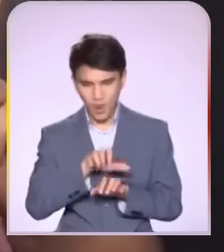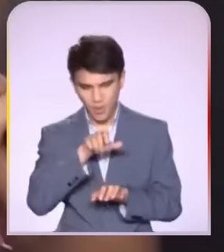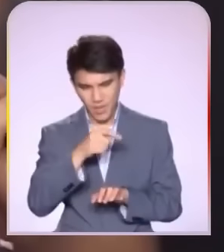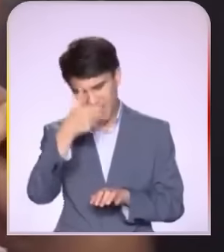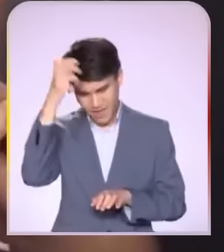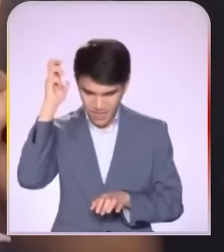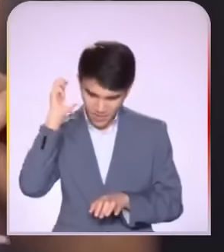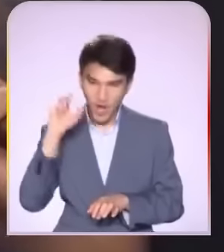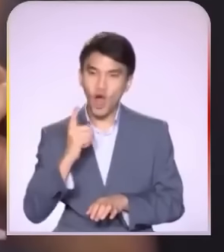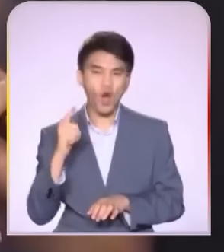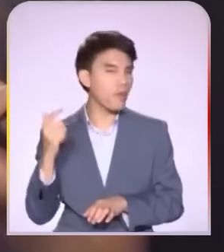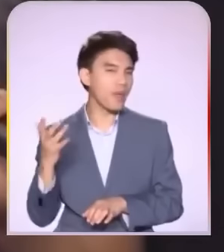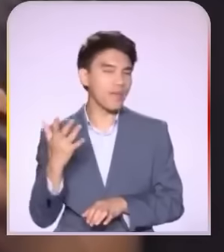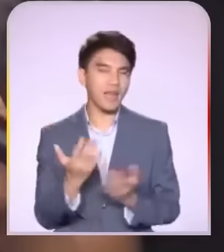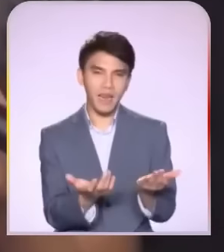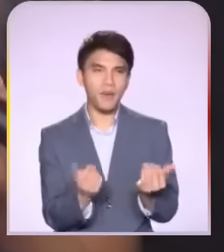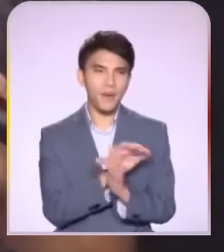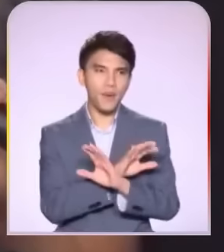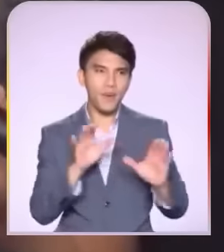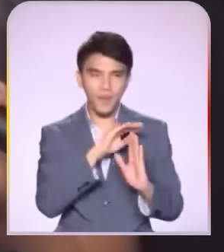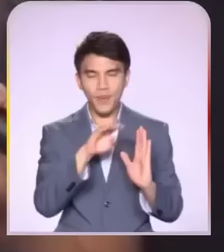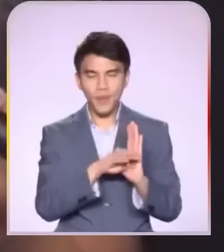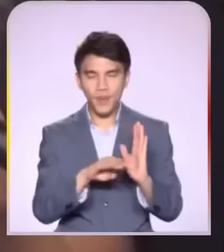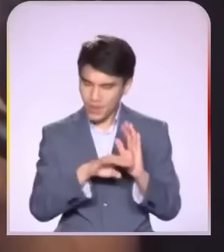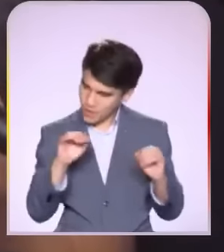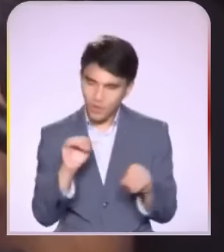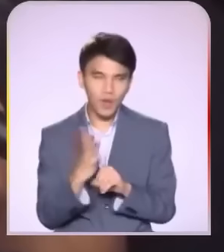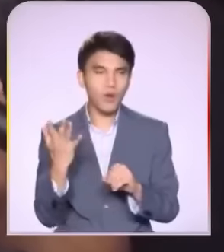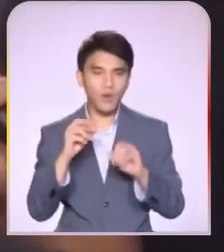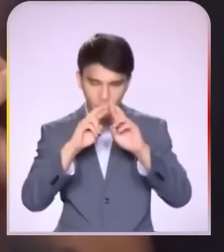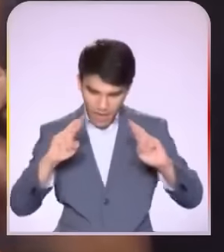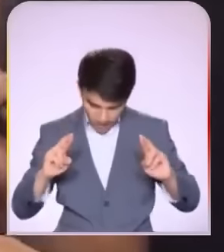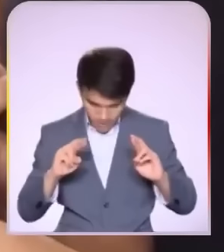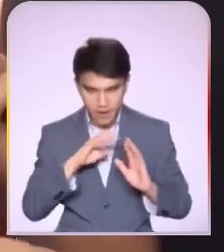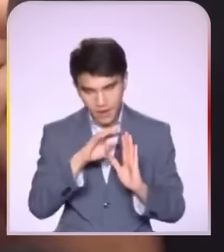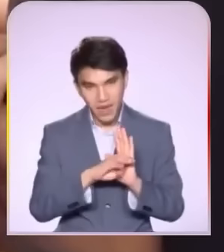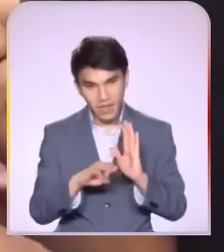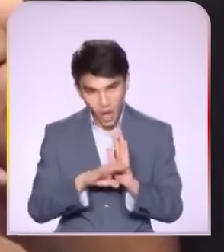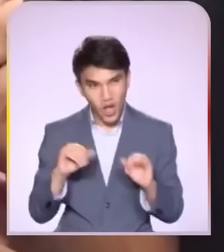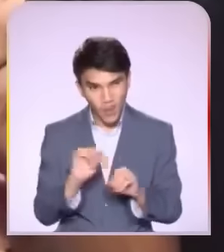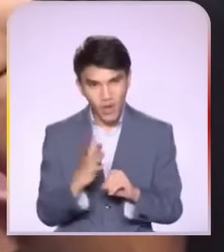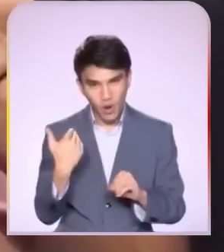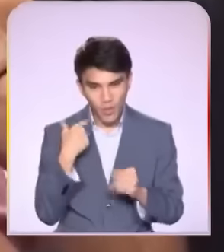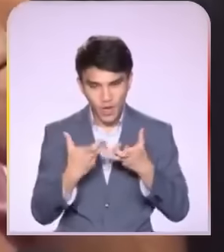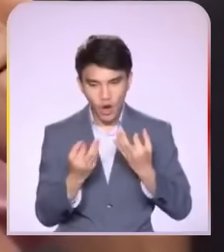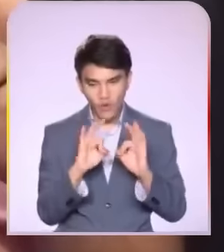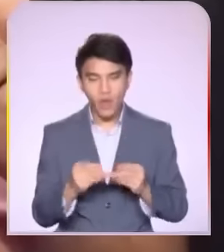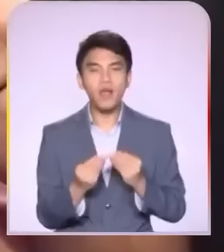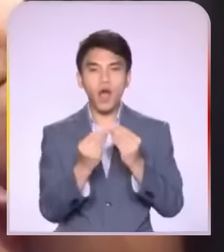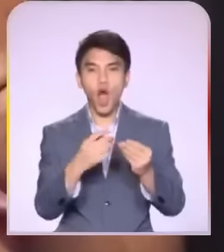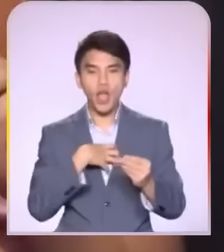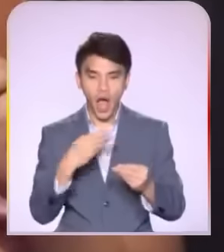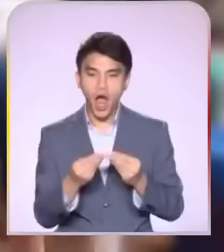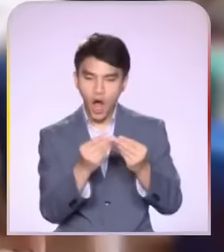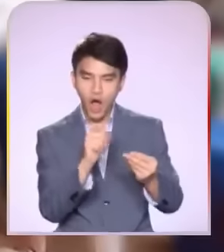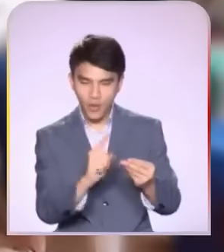วยเนี่ยเขาไม่รับ คือ มันเหมือนเงื่อนไขมันไม่ครบของเขา ของทางร้านคุณซื้อของไปก็จะมีของแถมถ้าจะเอามาคื